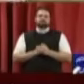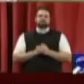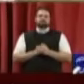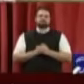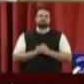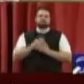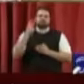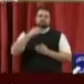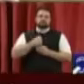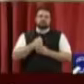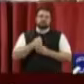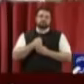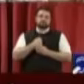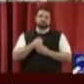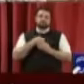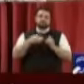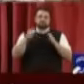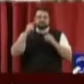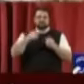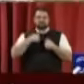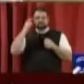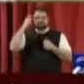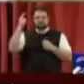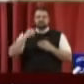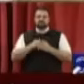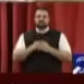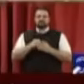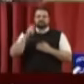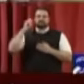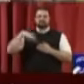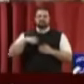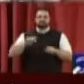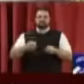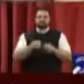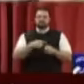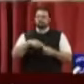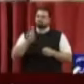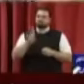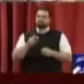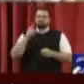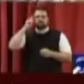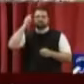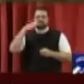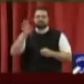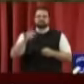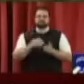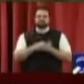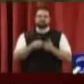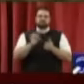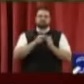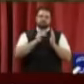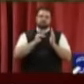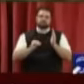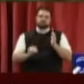înțeleg și eu ceva, doar înțeleg. Deschide și mie mintea. Crezi că sunt cuiată? Nu. Mintea ta e deschisă. Doar că trebuie să pui să răpărațile.